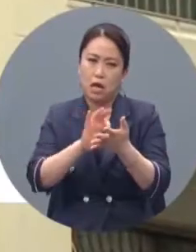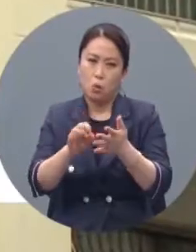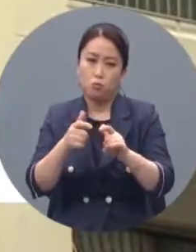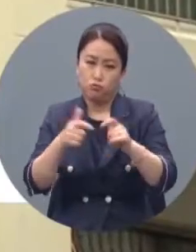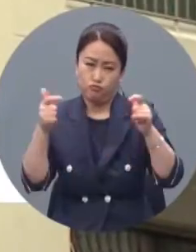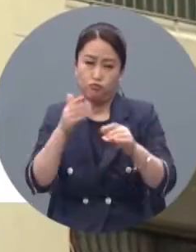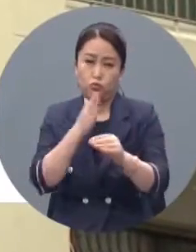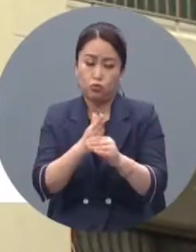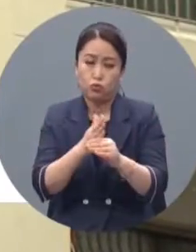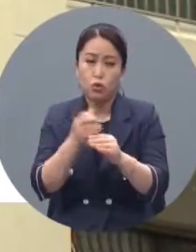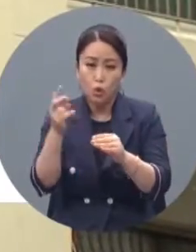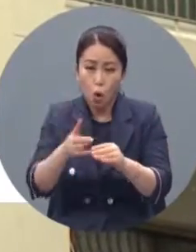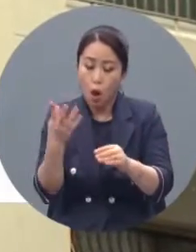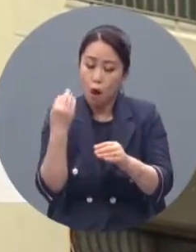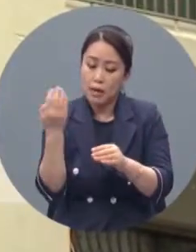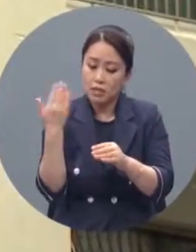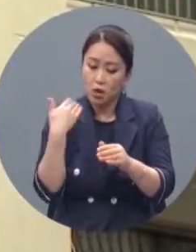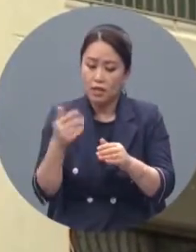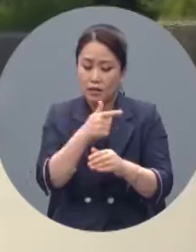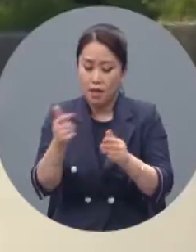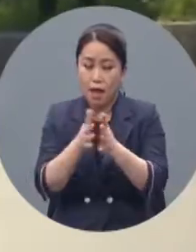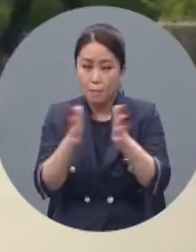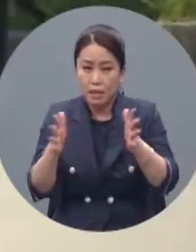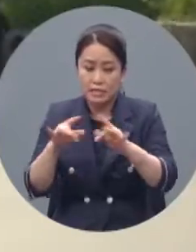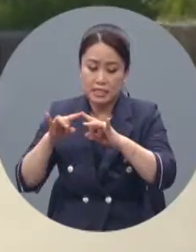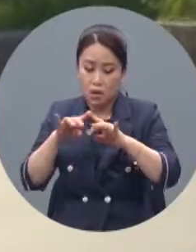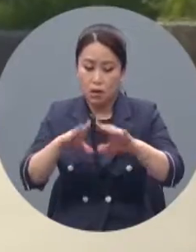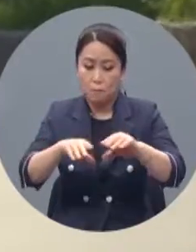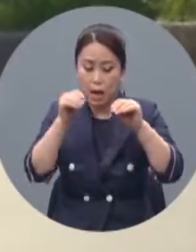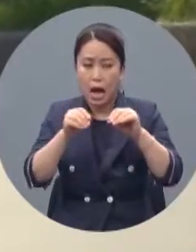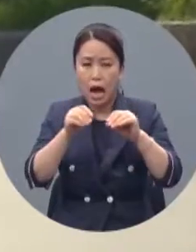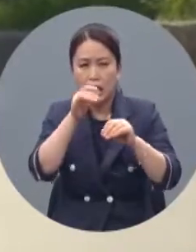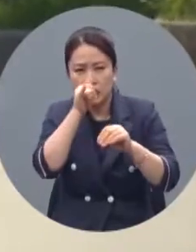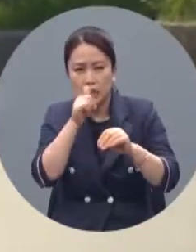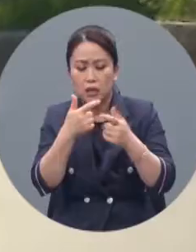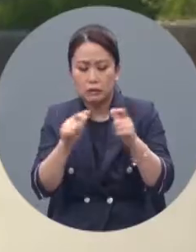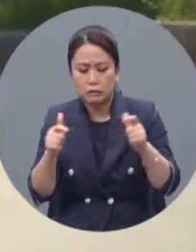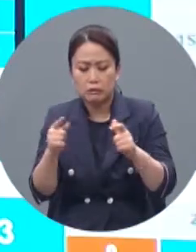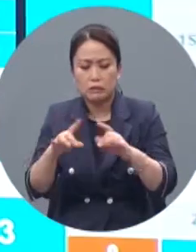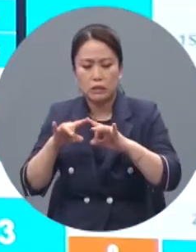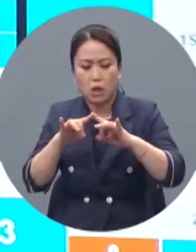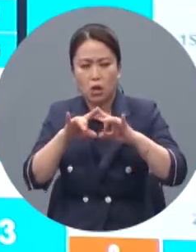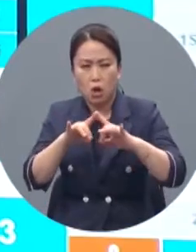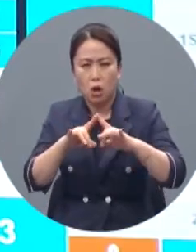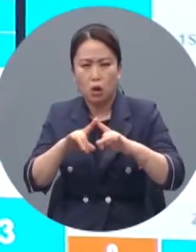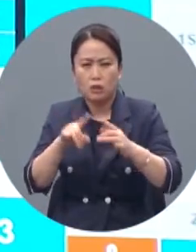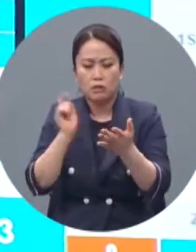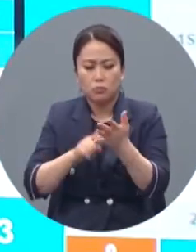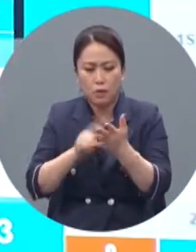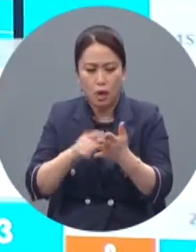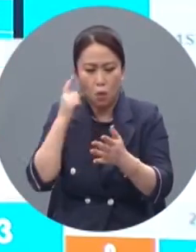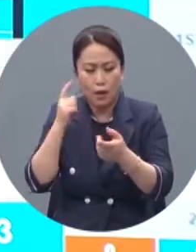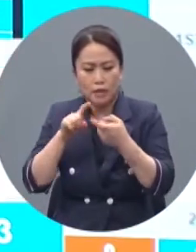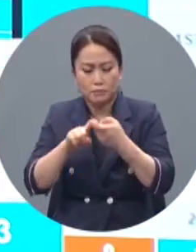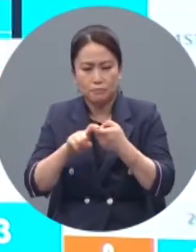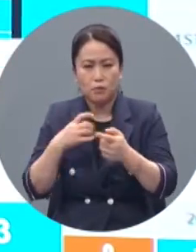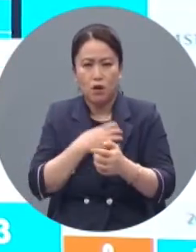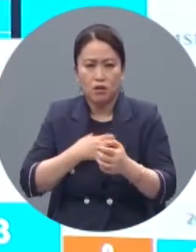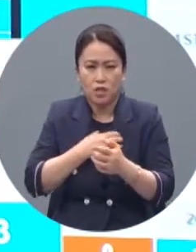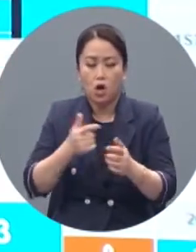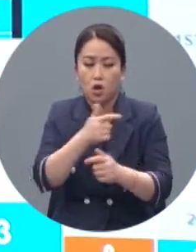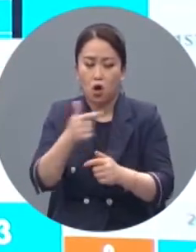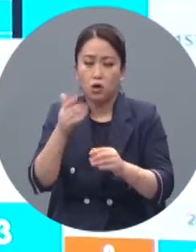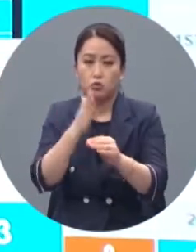정전 사태가 일어나는 등 전력 상황에 대한 관심과 우려가 커진 상황입니다. 정부 전력거래소,